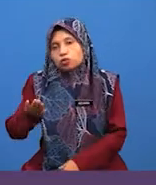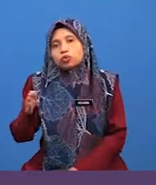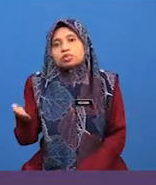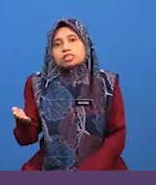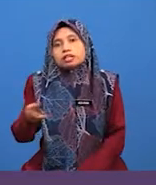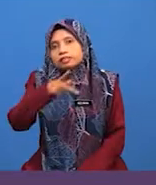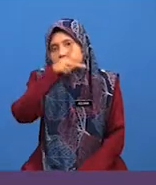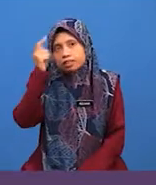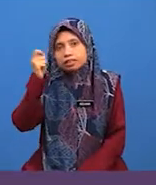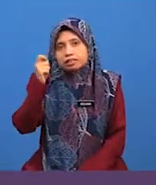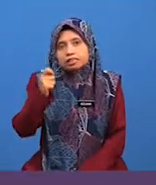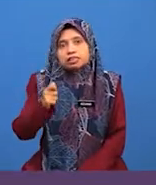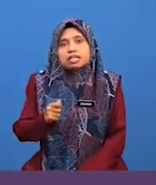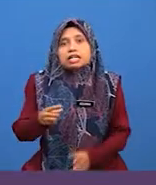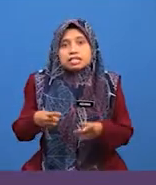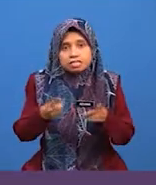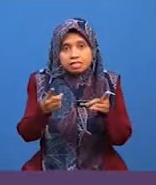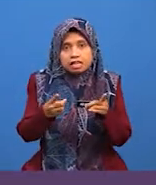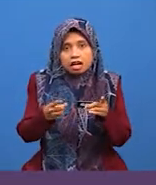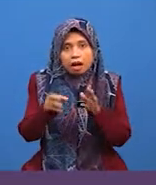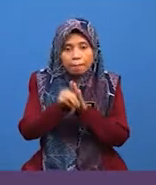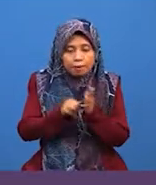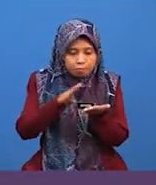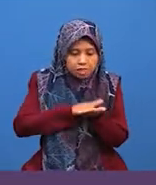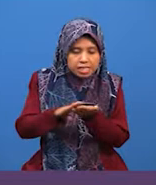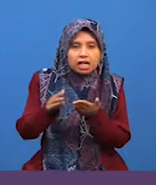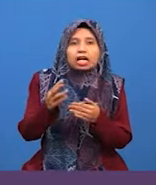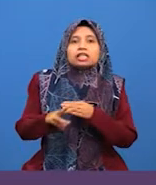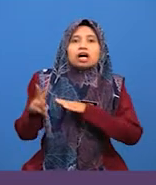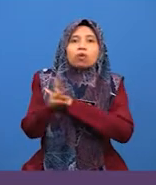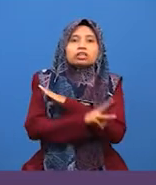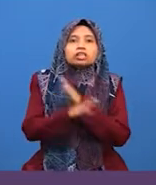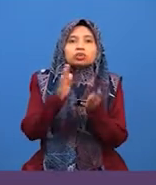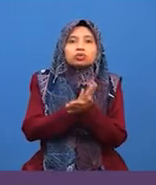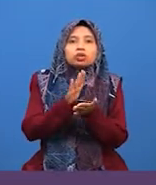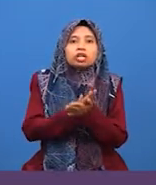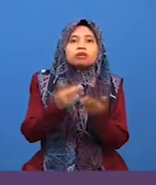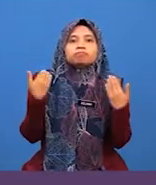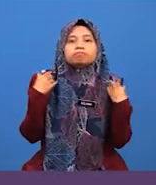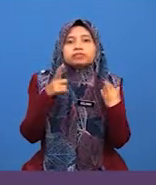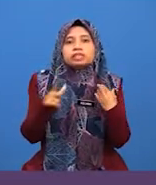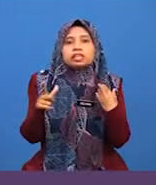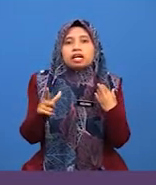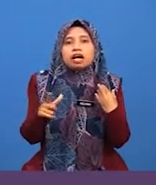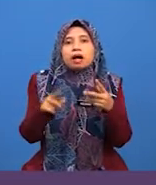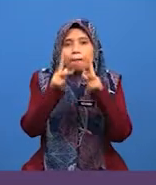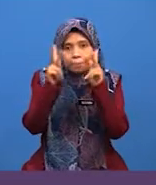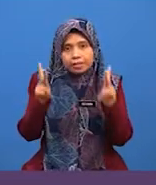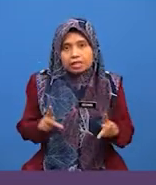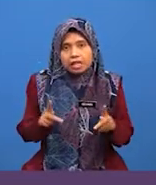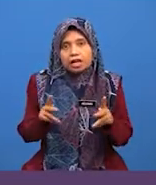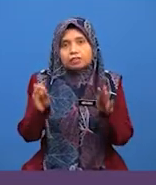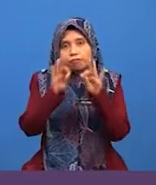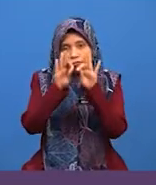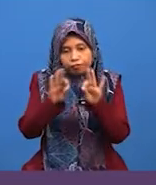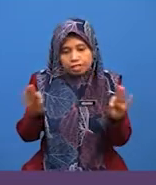songsang kerana sedang membersihkan kawasan sekolah merupakan predikat